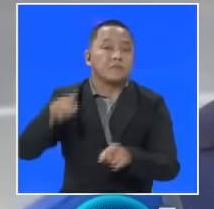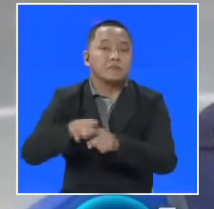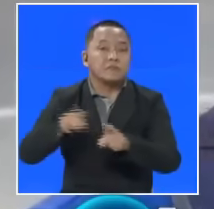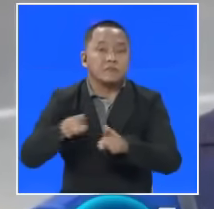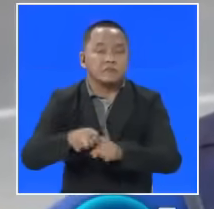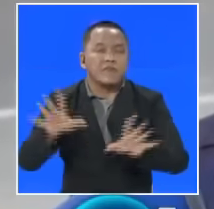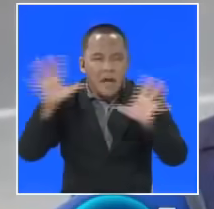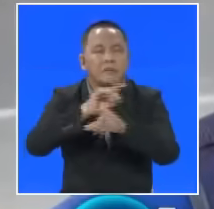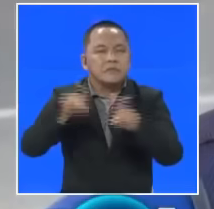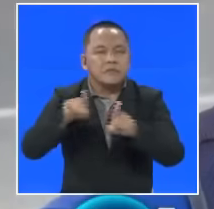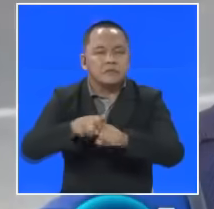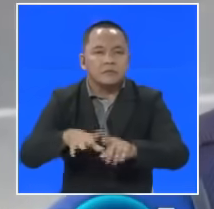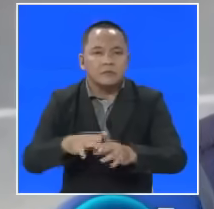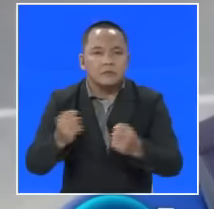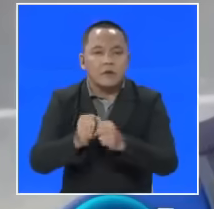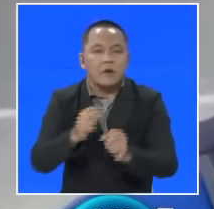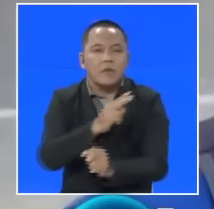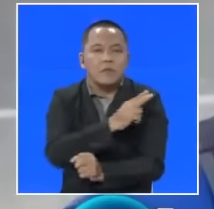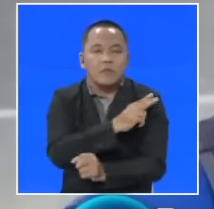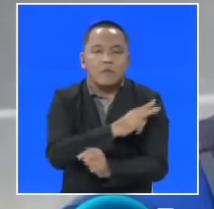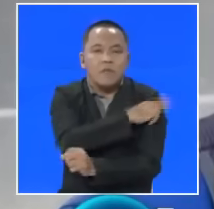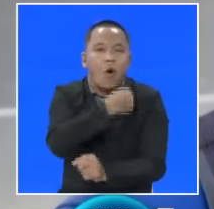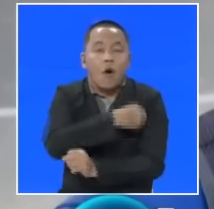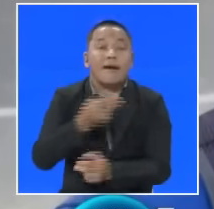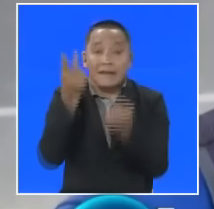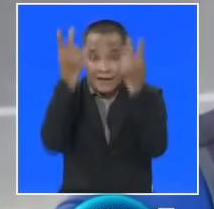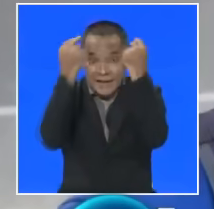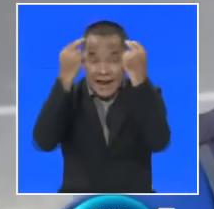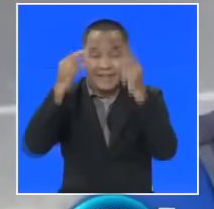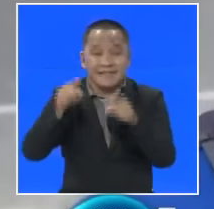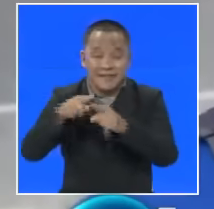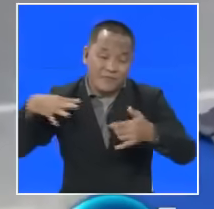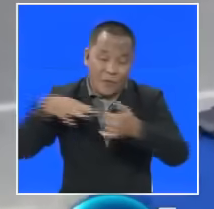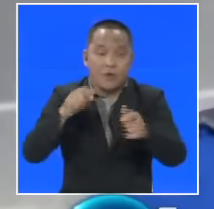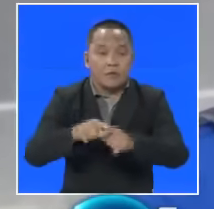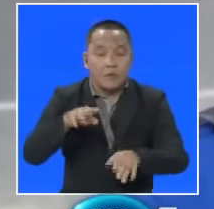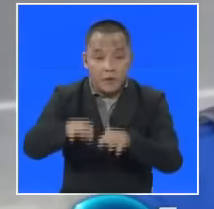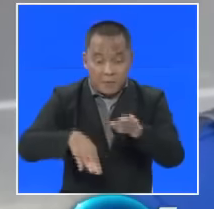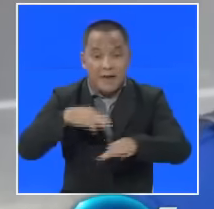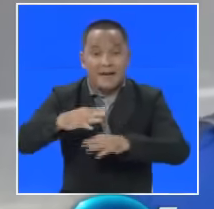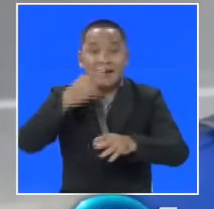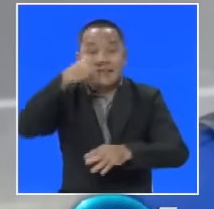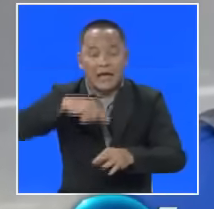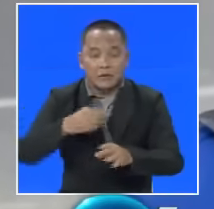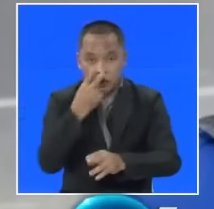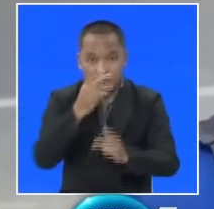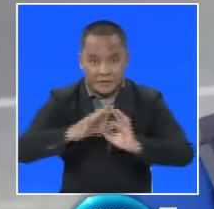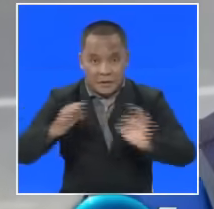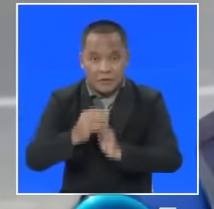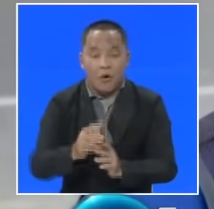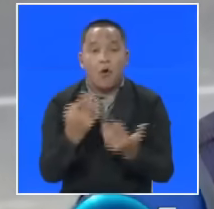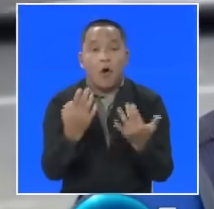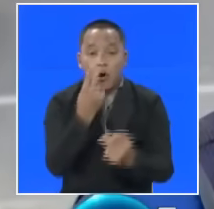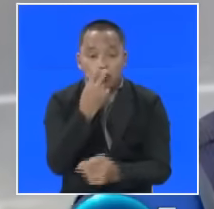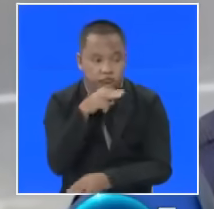รณีนี้เกิดขึ้นมีกรณีหมอกระต่ายก็แบบเดียวกันเลยนะคะ ปกติเวลาจะข้ามทางม้าลายประเทศไทยเนี่ยเราต้องร